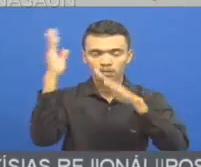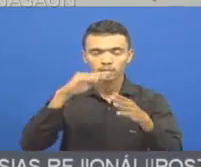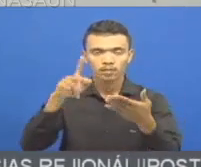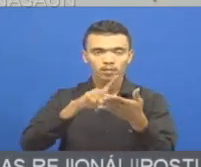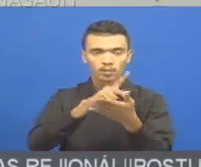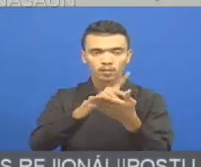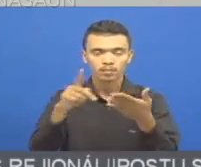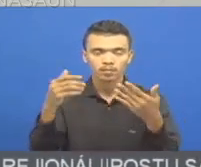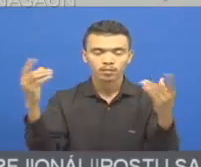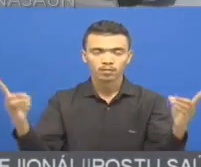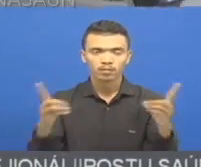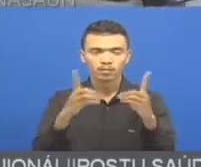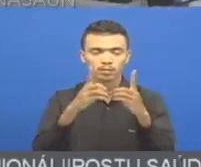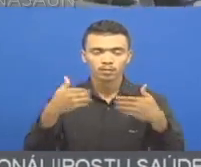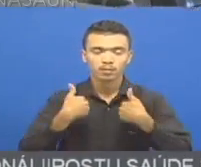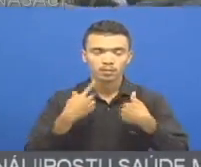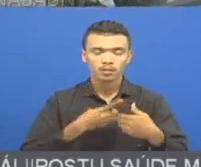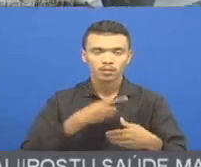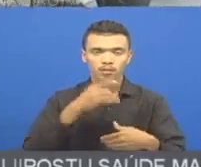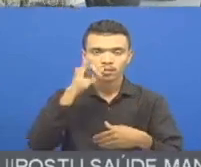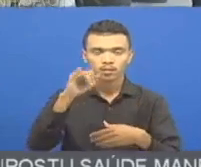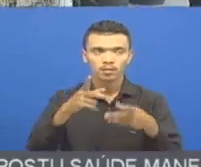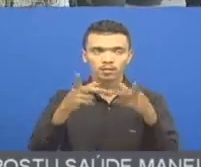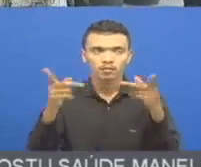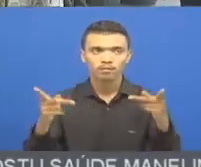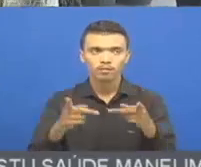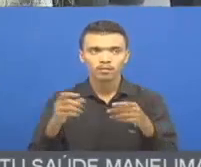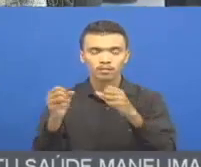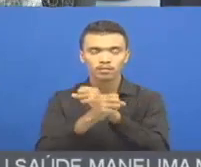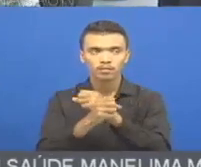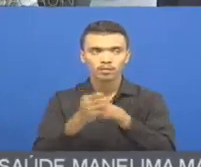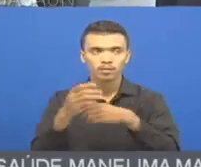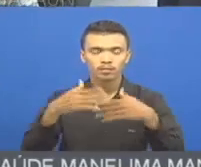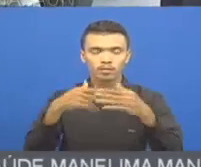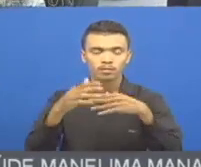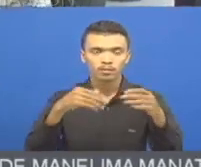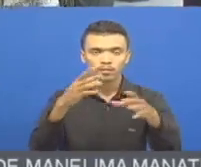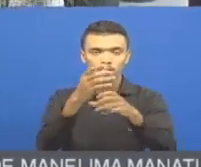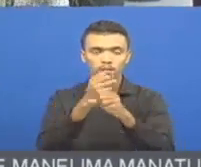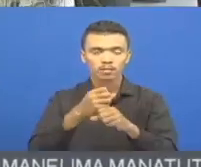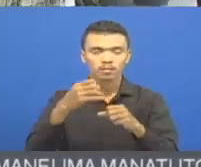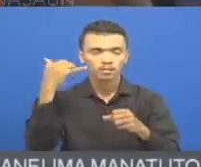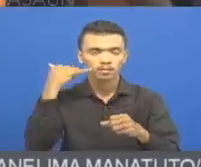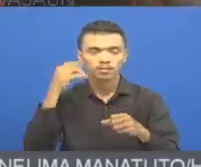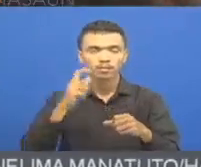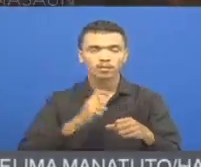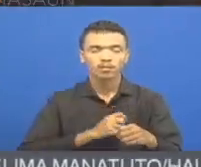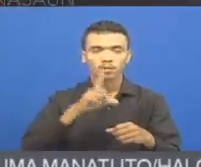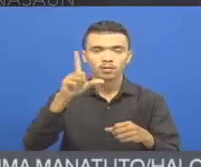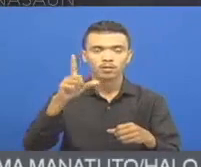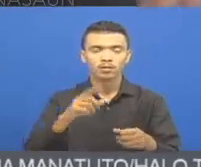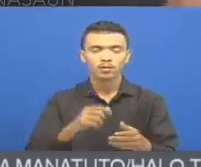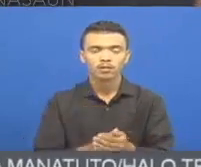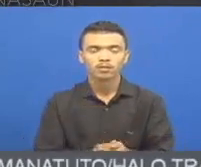organizat sir ne mac acontecia din la. Enquanto fatin sira nebe suspeito sira bai bai nauk telemóvel makahanesan, tuana laran,